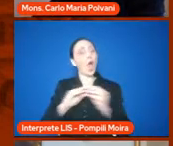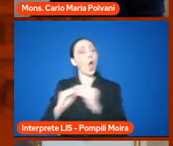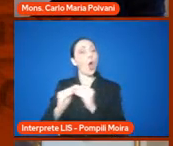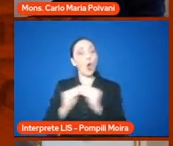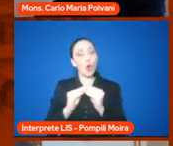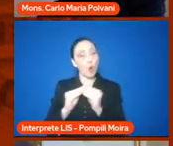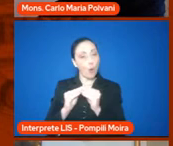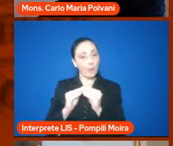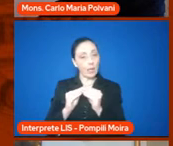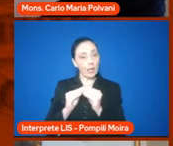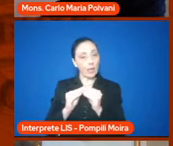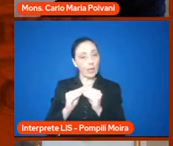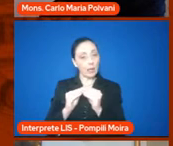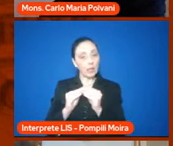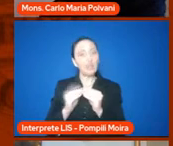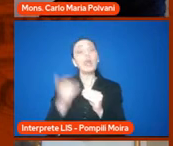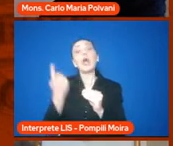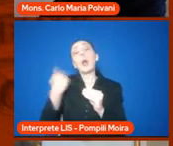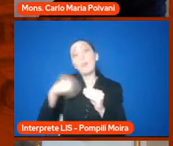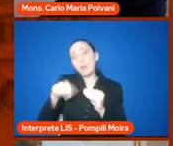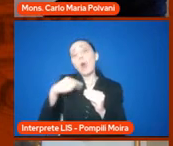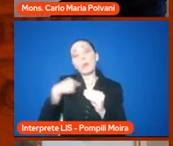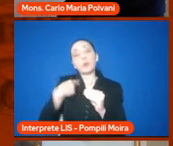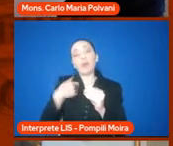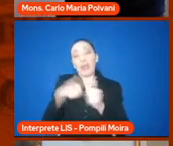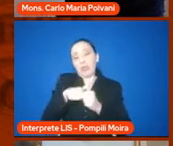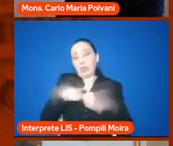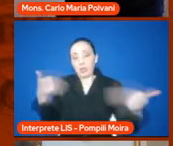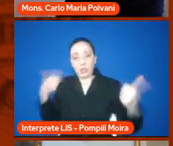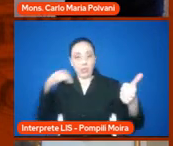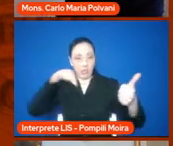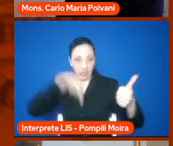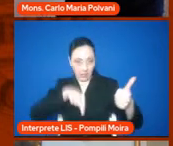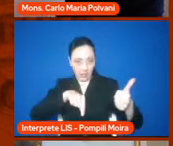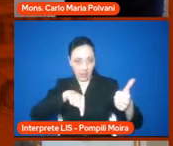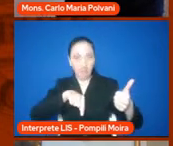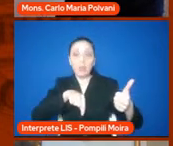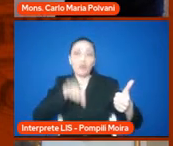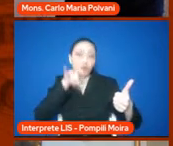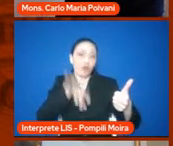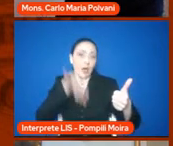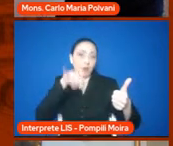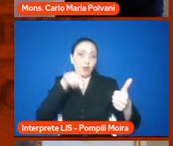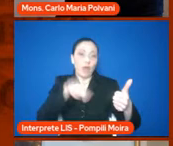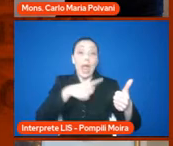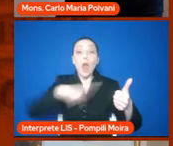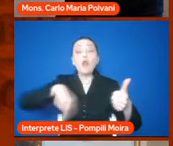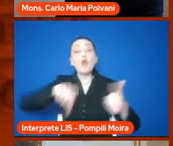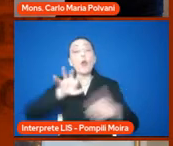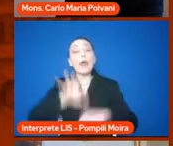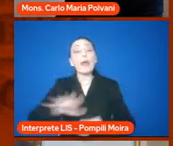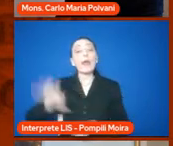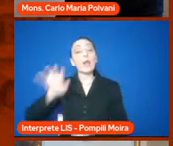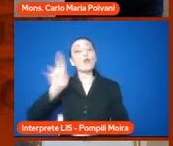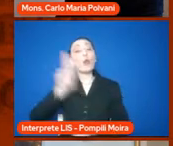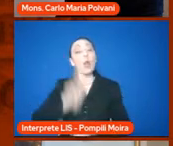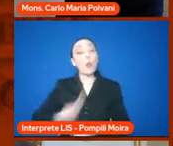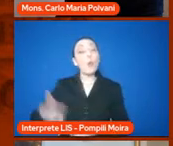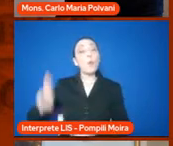anche quei gap che adesso ci sono e ci caratterizzano. Noi come Regione Umbria soffriamo